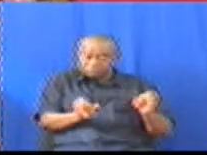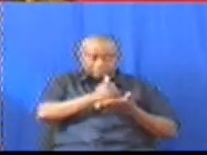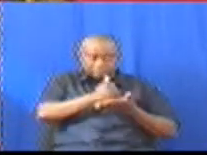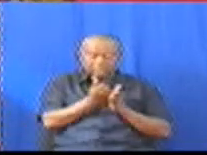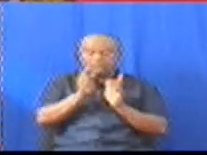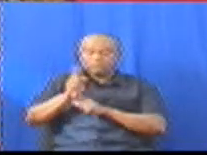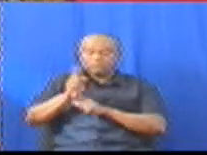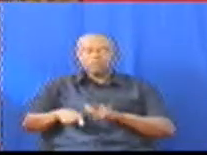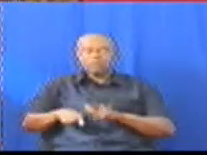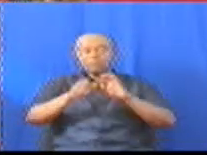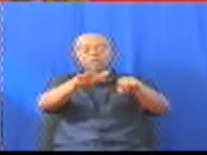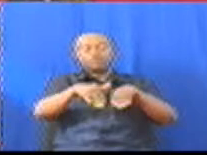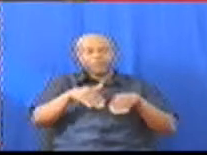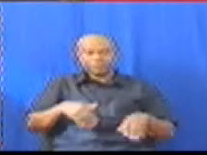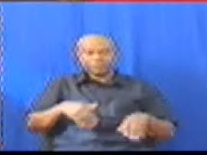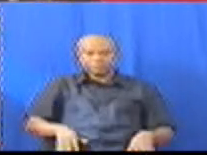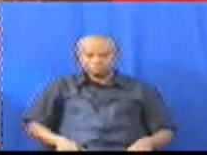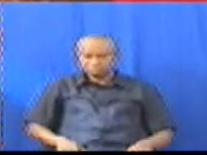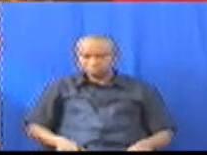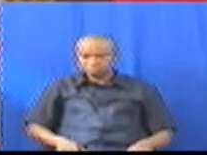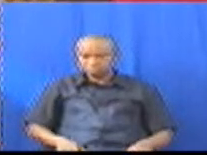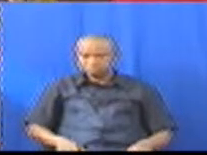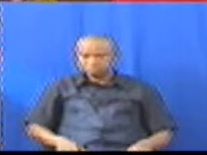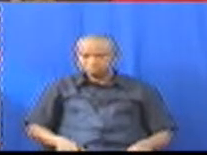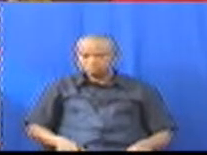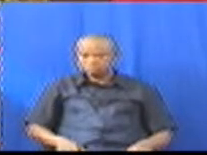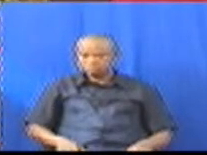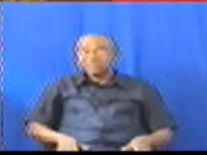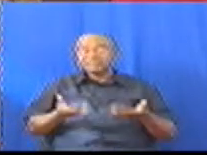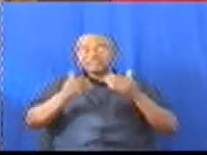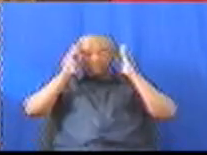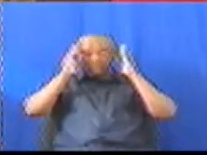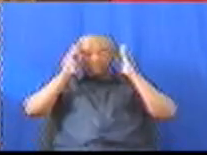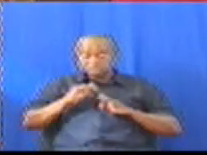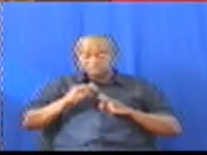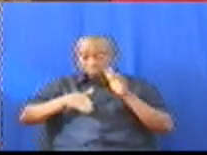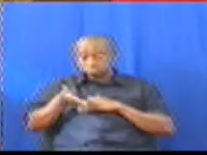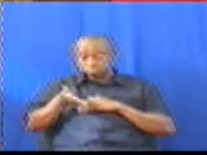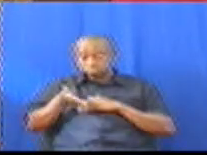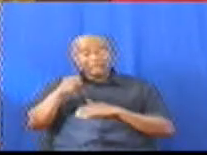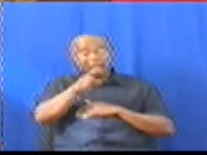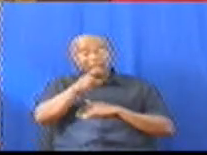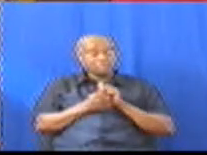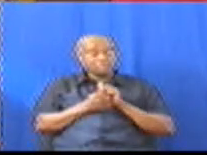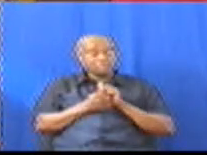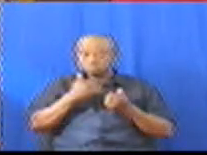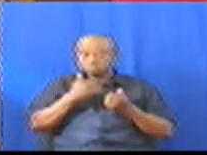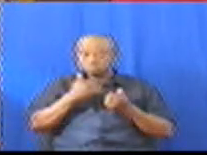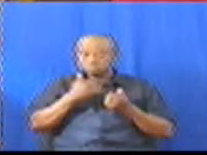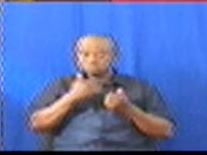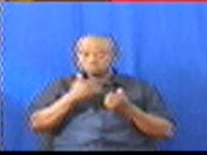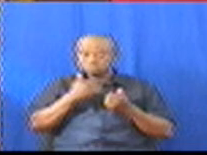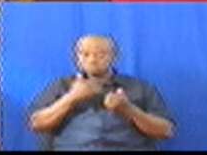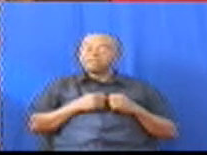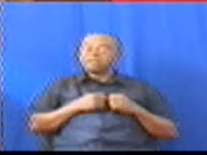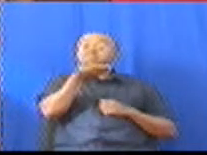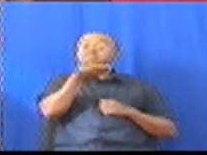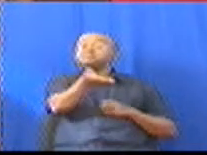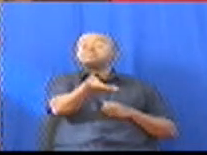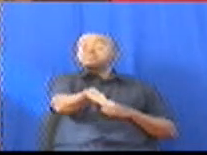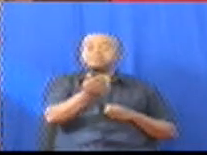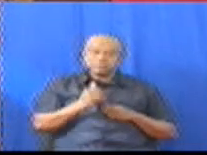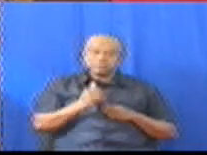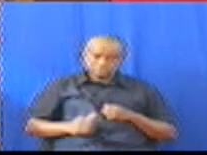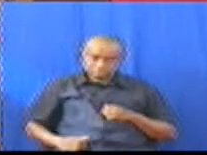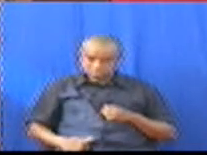bungeni. Mheshimiwa Spika, I'm in the first place yanaenda ku contradict section hii yenyewe, yani the principal